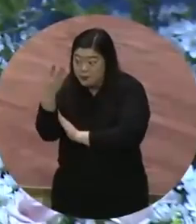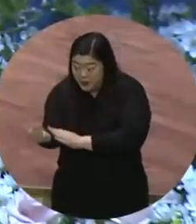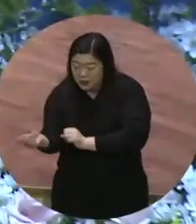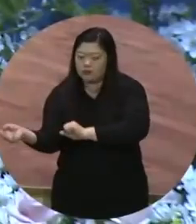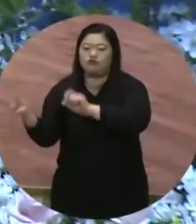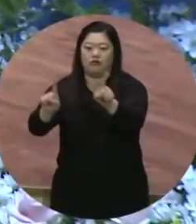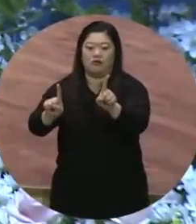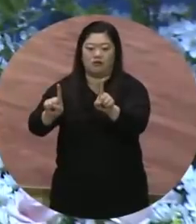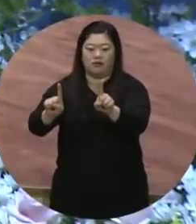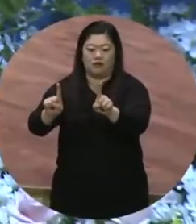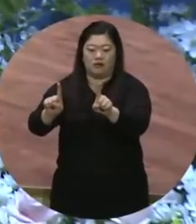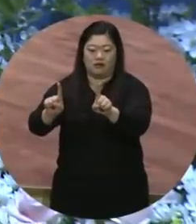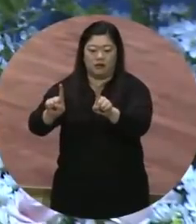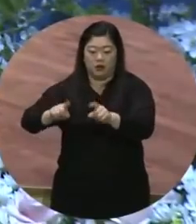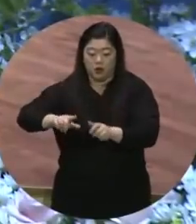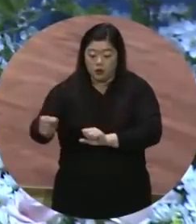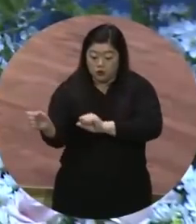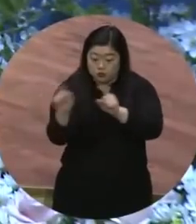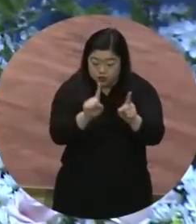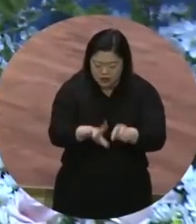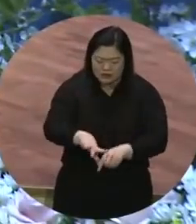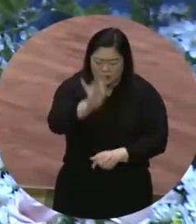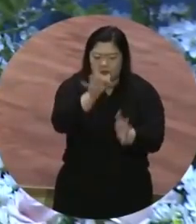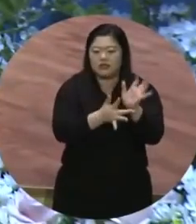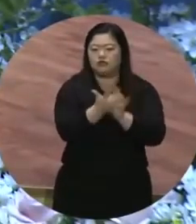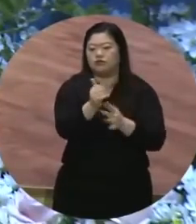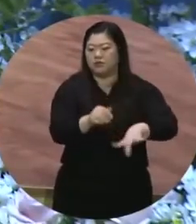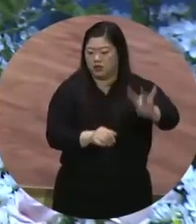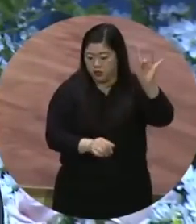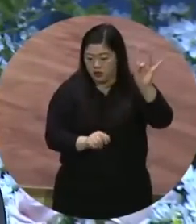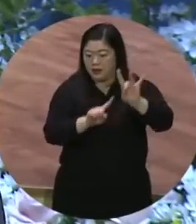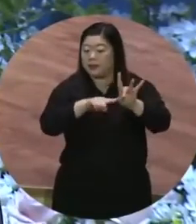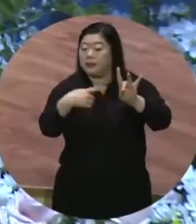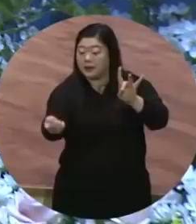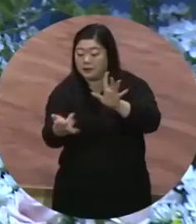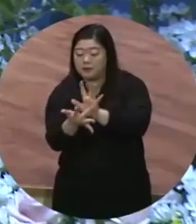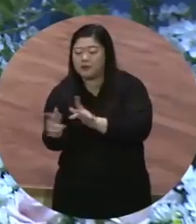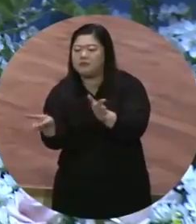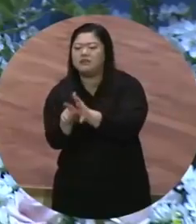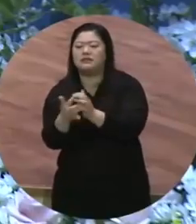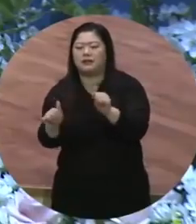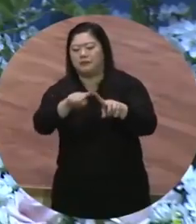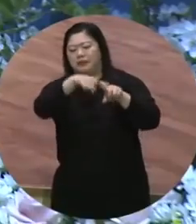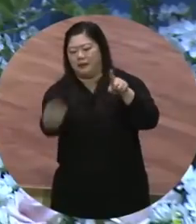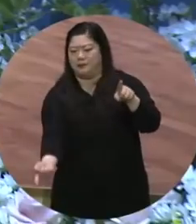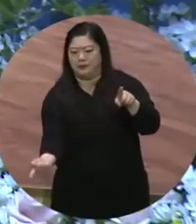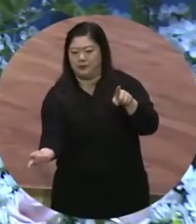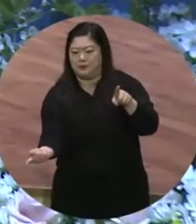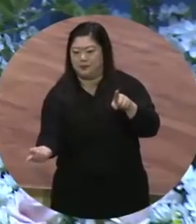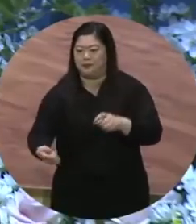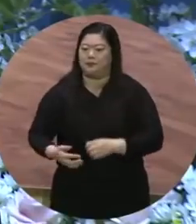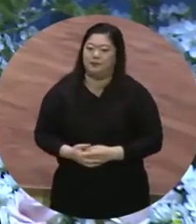그리스도요. 이제 그 이후에는 예수 그에게 속한 자들에게 부활이 있을 것이다.